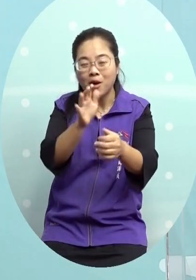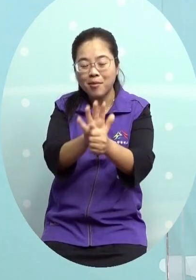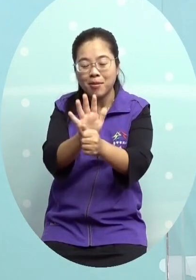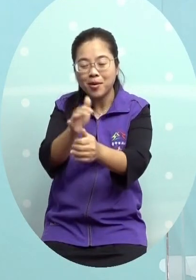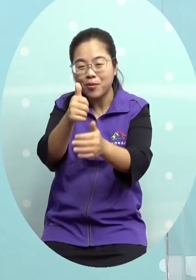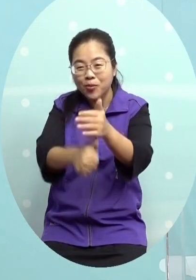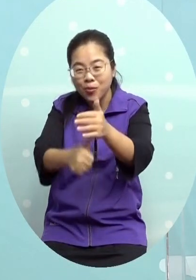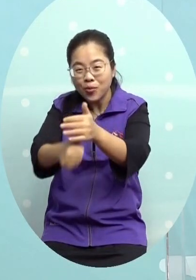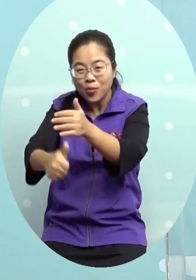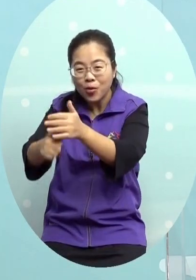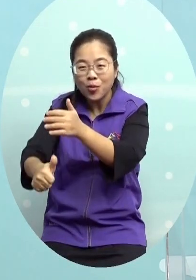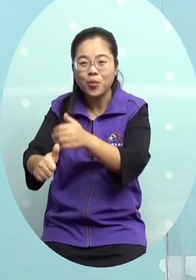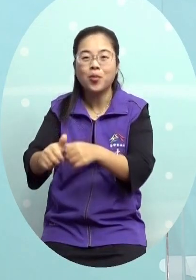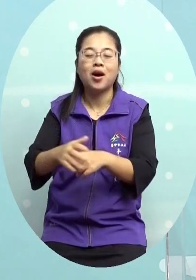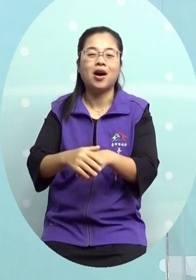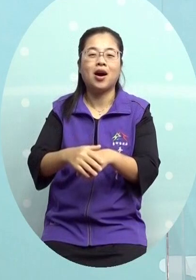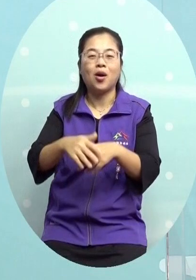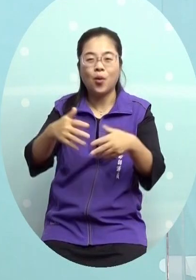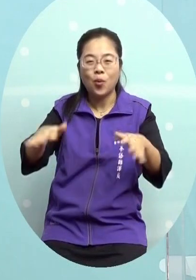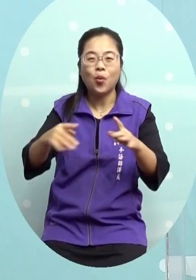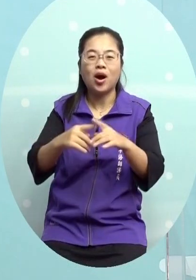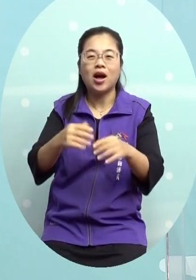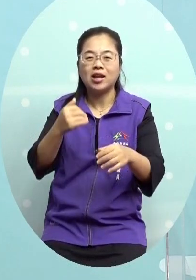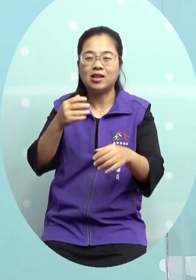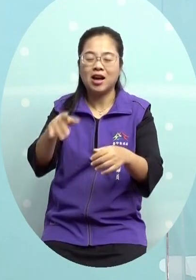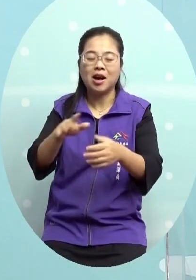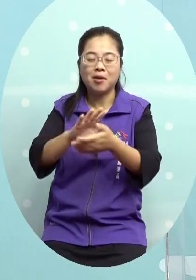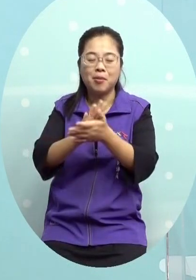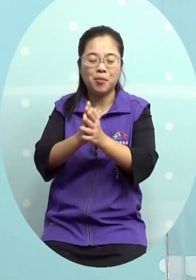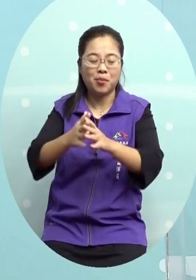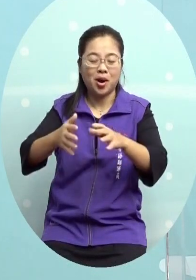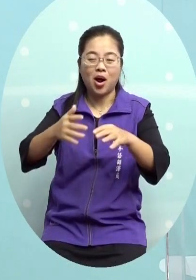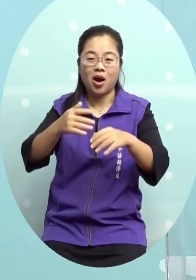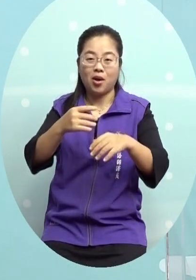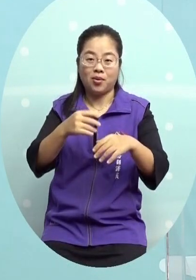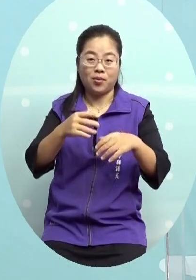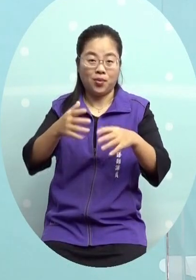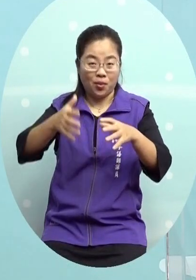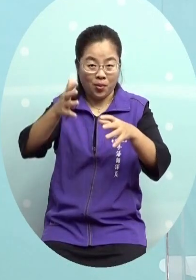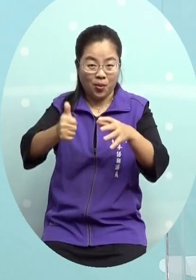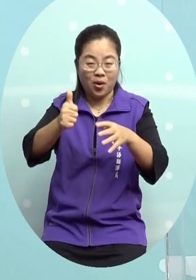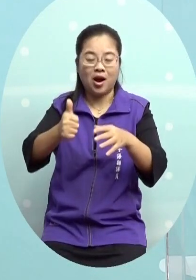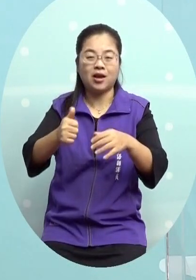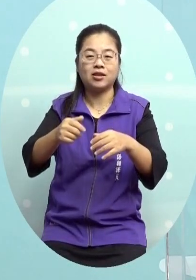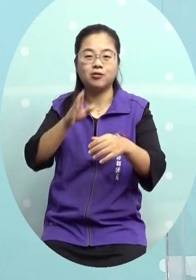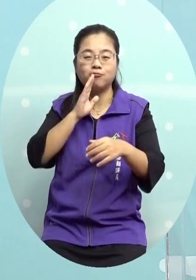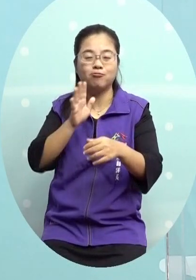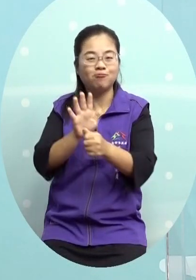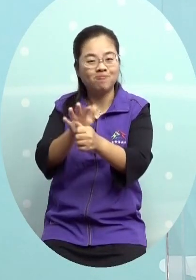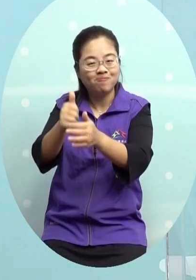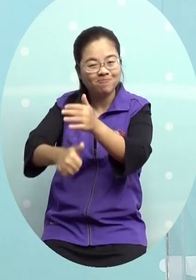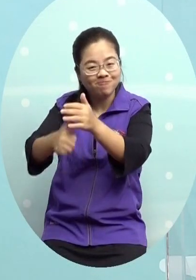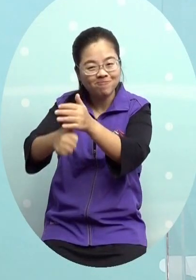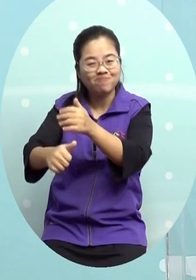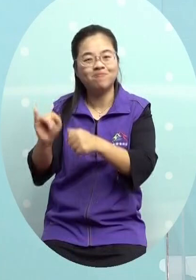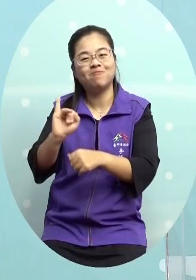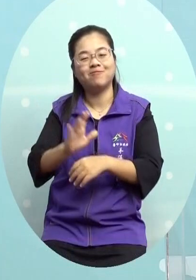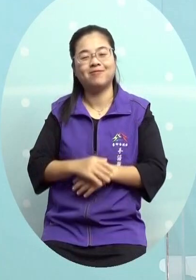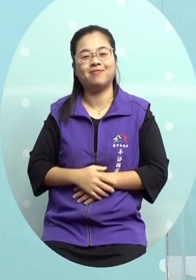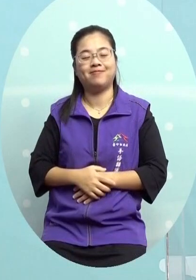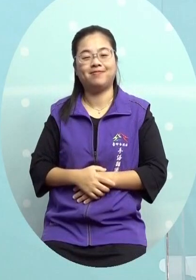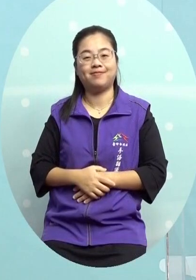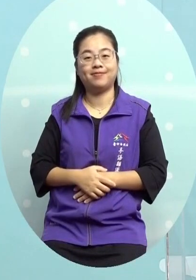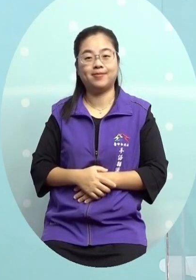儿，还被总统来封为助生娘娘。包括在林佳龙市长的加持下，